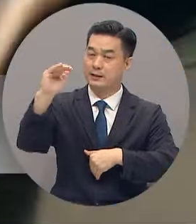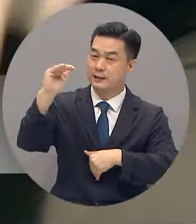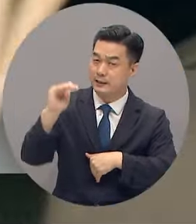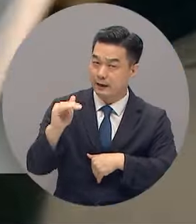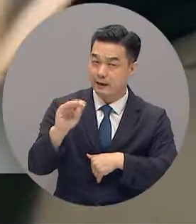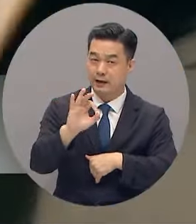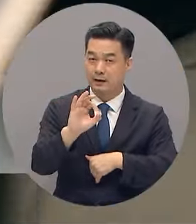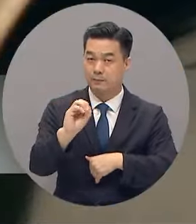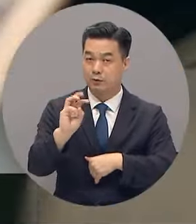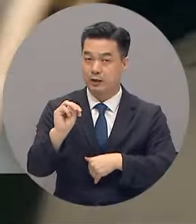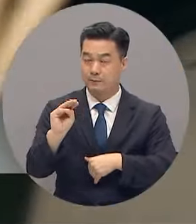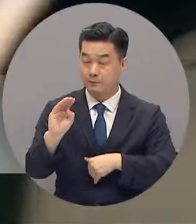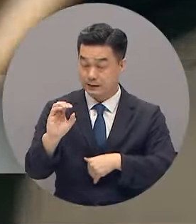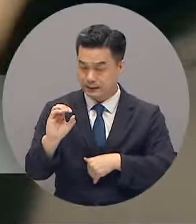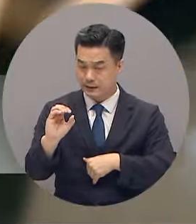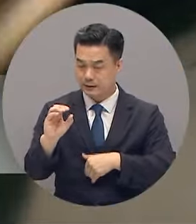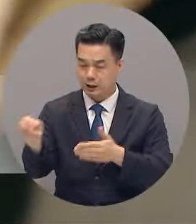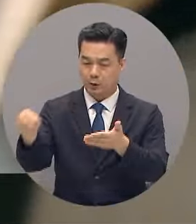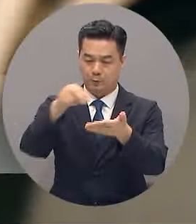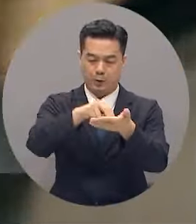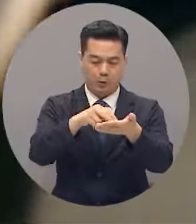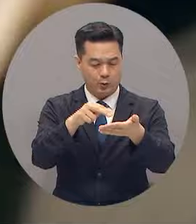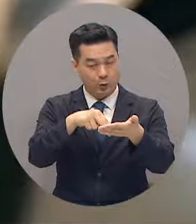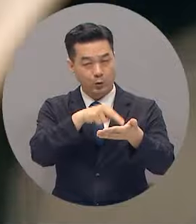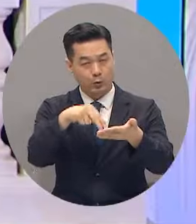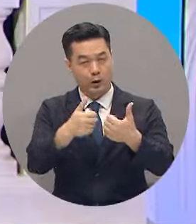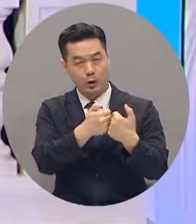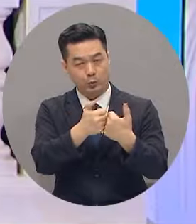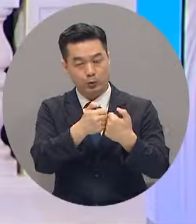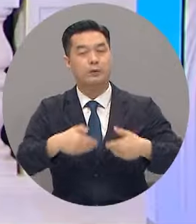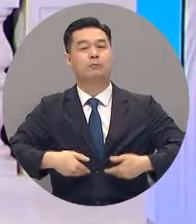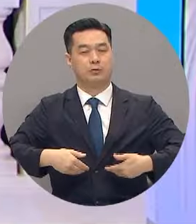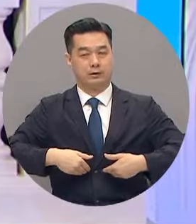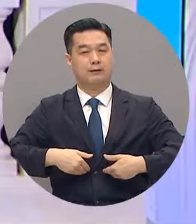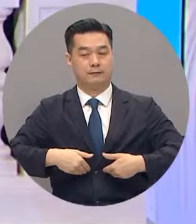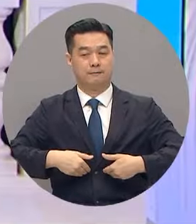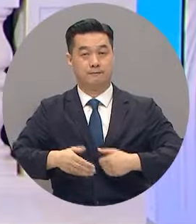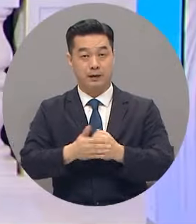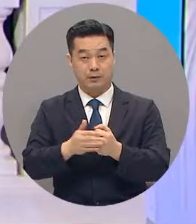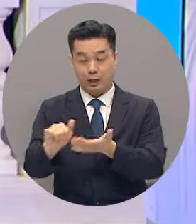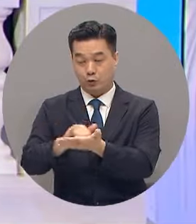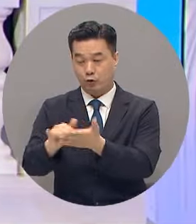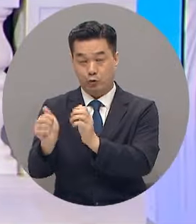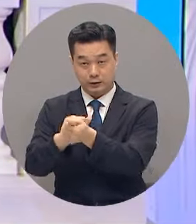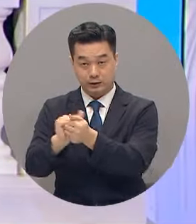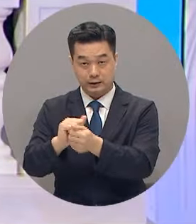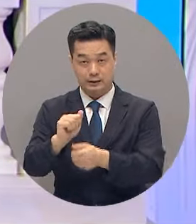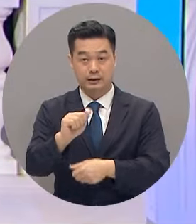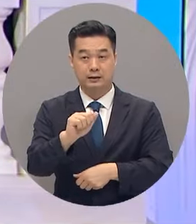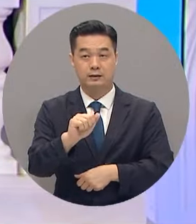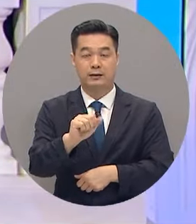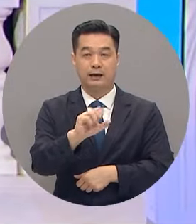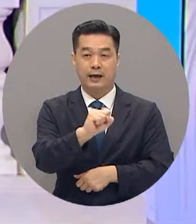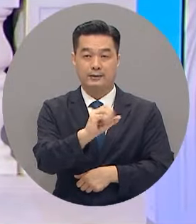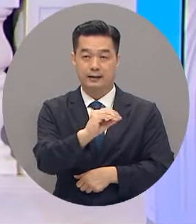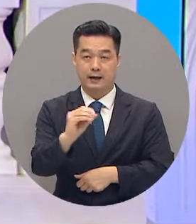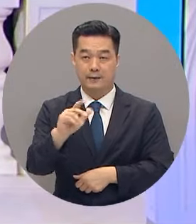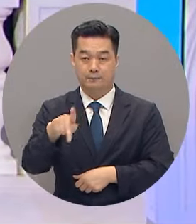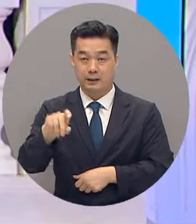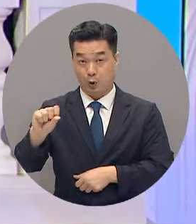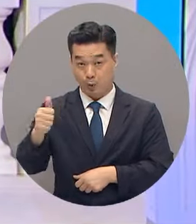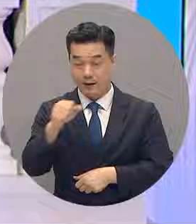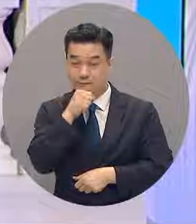FMC 선택지에 올라갔다는 평가를 내놨습니다 뉴욕 증시는 SM 500과 나스닥이 또다시 사상